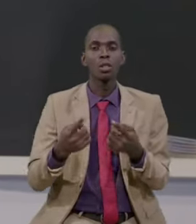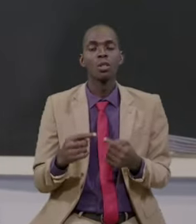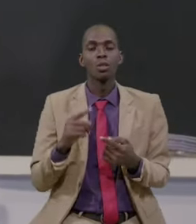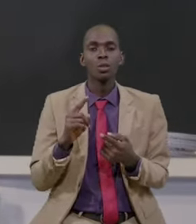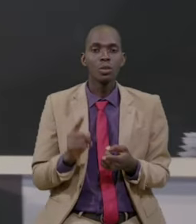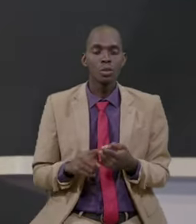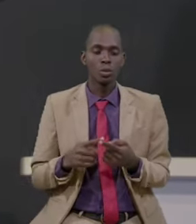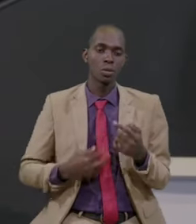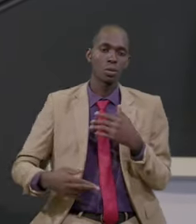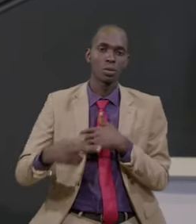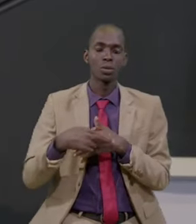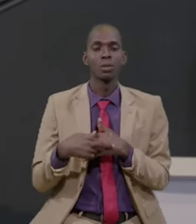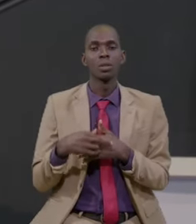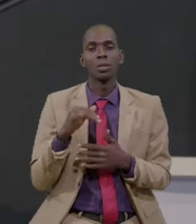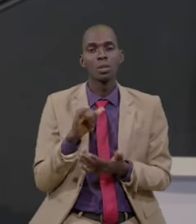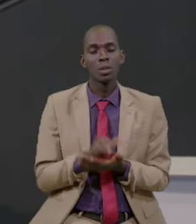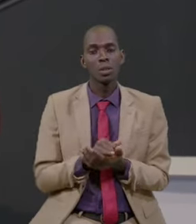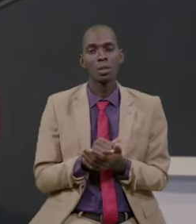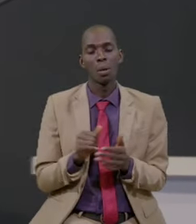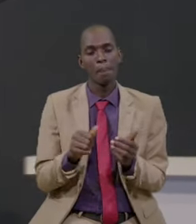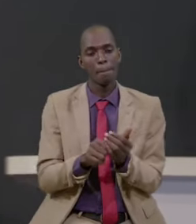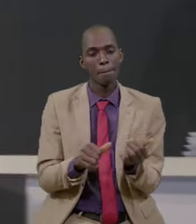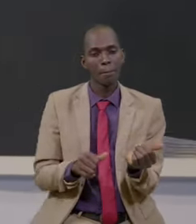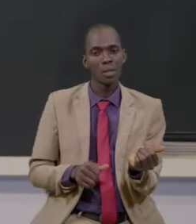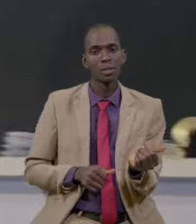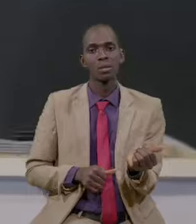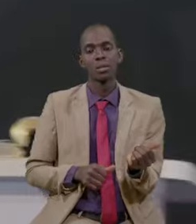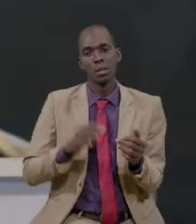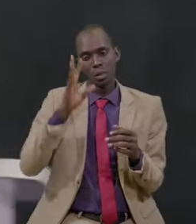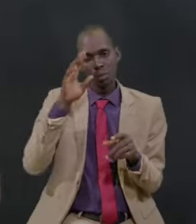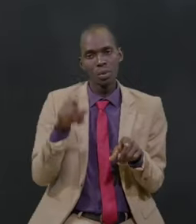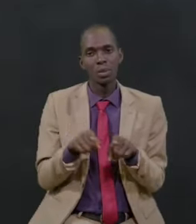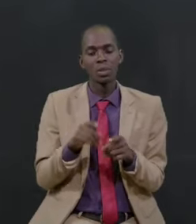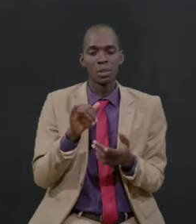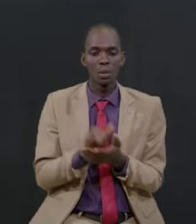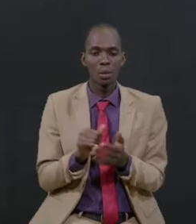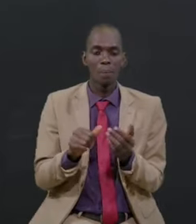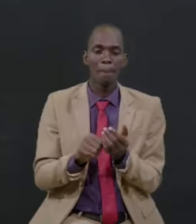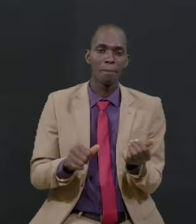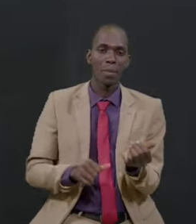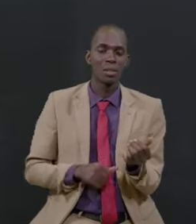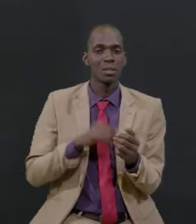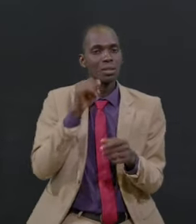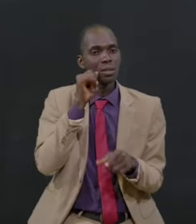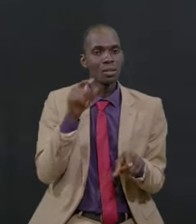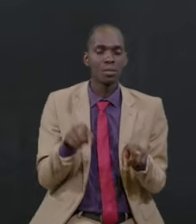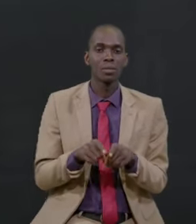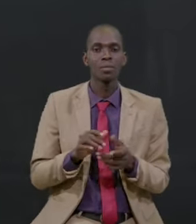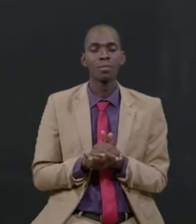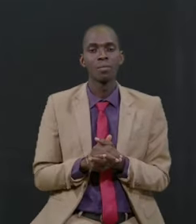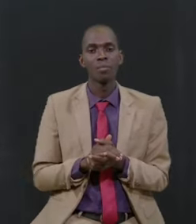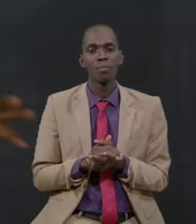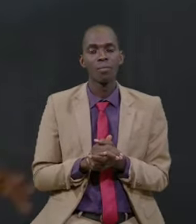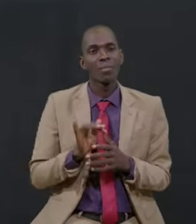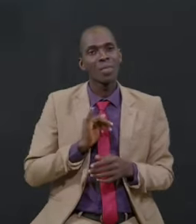restaurer ce saint rétrograde, ce frère rétrograde, cette sœur rétrograde. Et